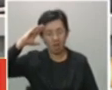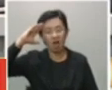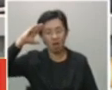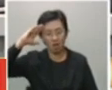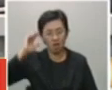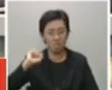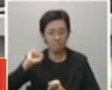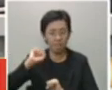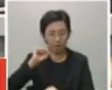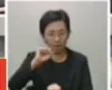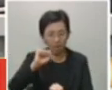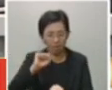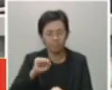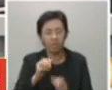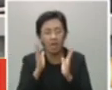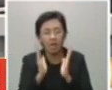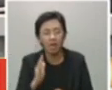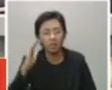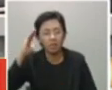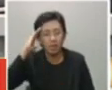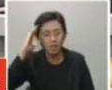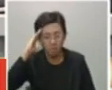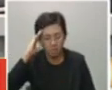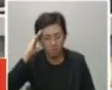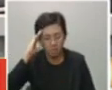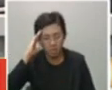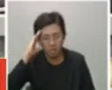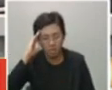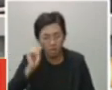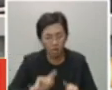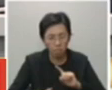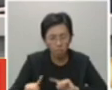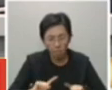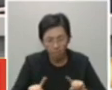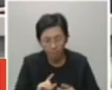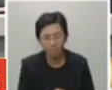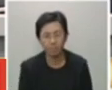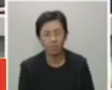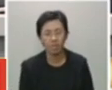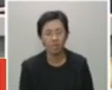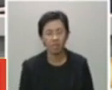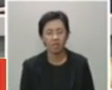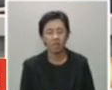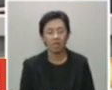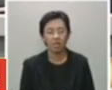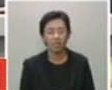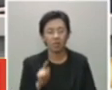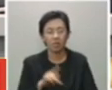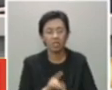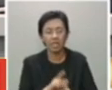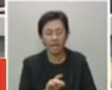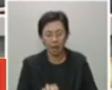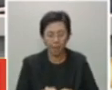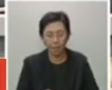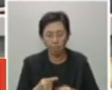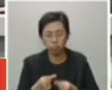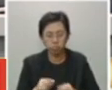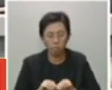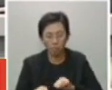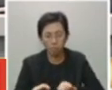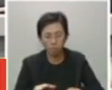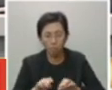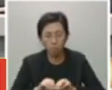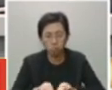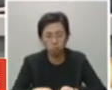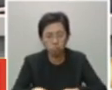ะครับให้กำลังคนเข้าไปแทรกแซงบิดเบือนและก็สร้างกระแสในสังคมโซเชียลซึ่งเรื่องนี้ผ